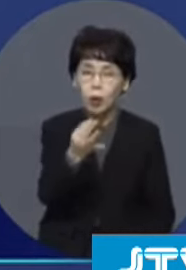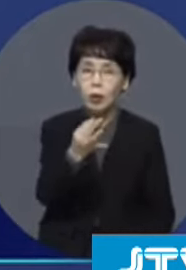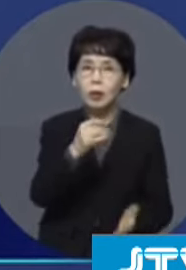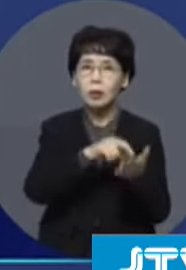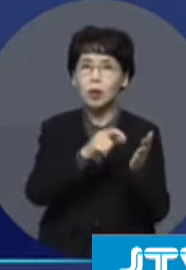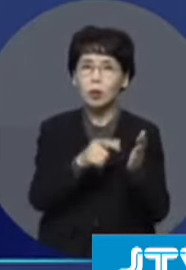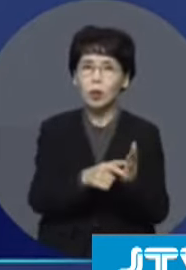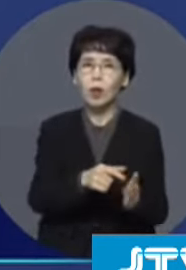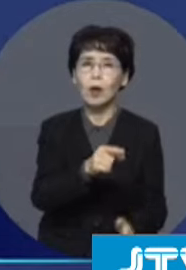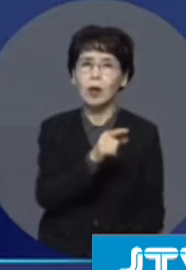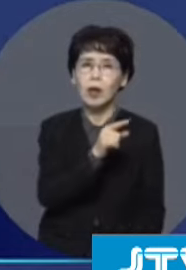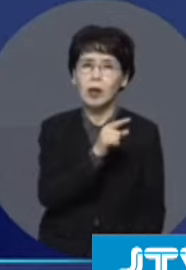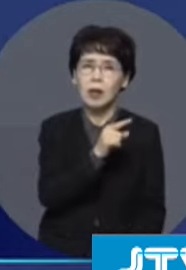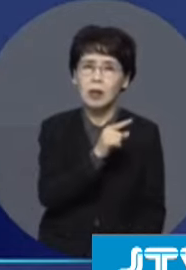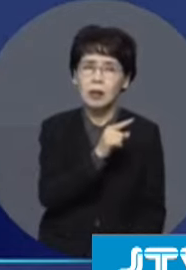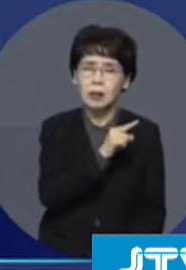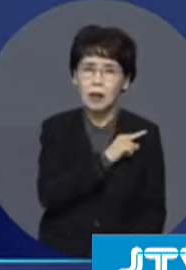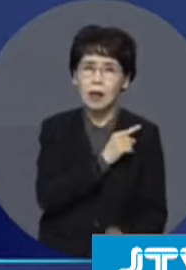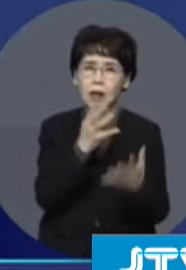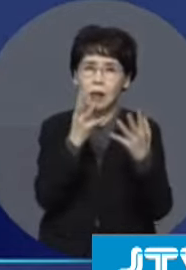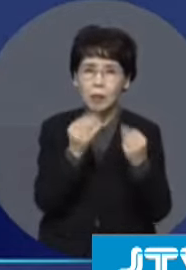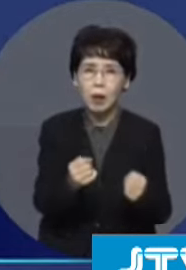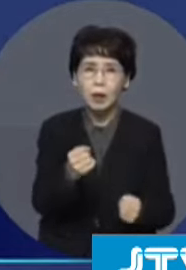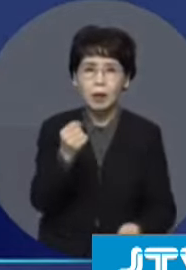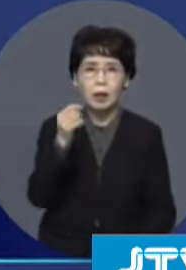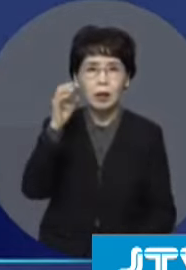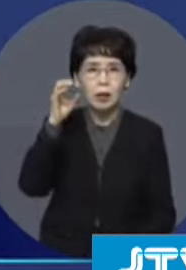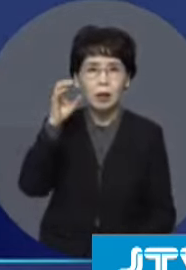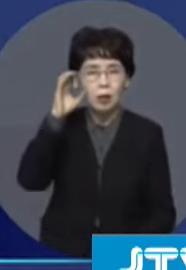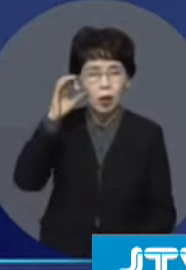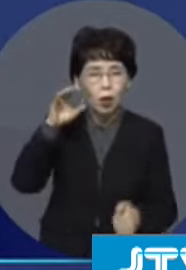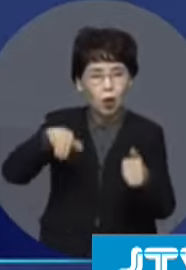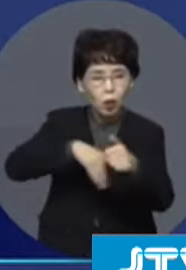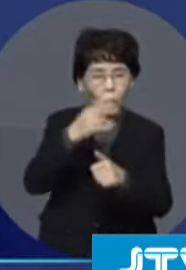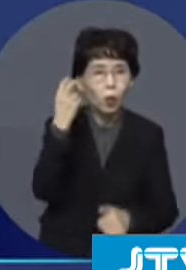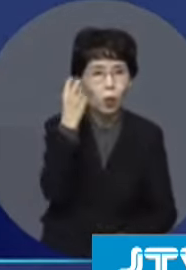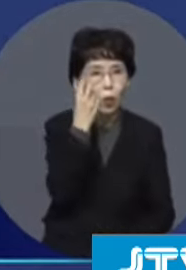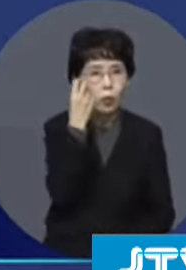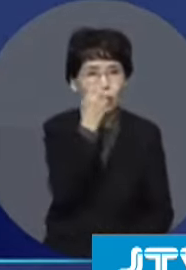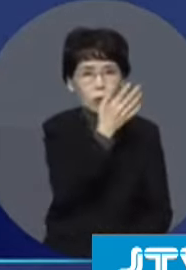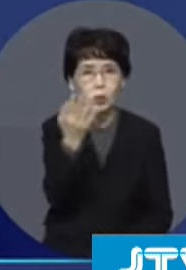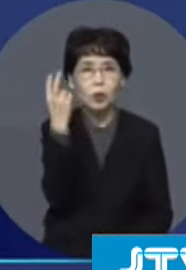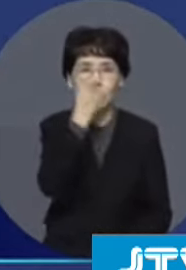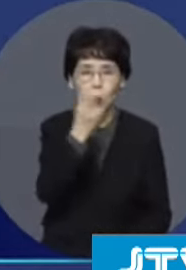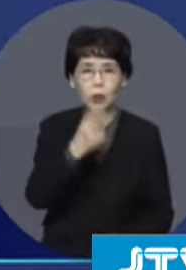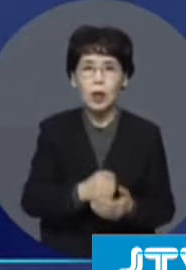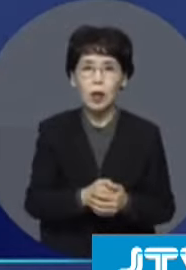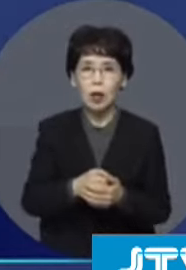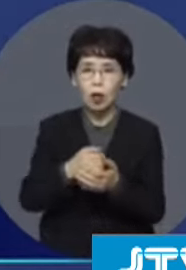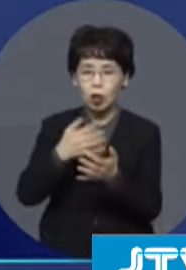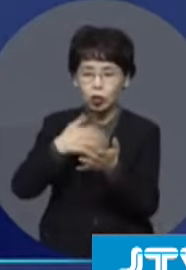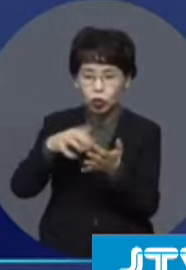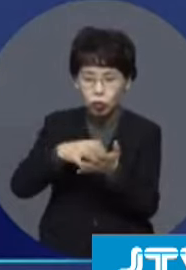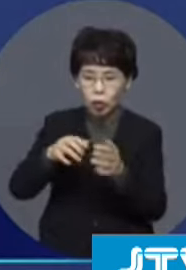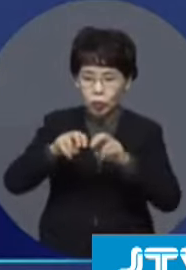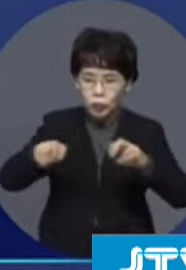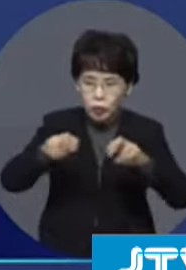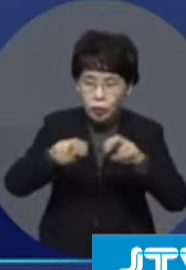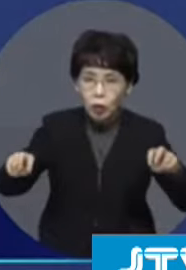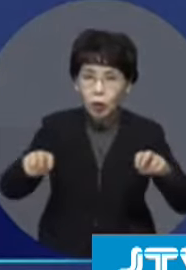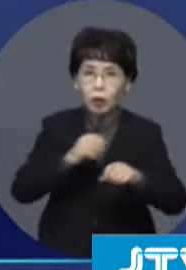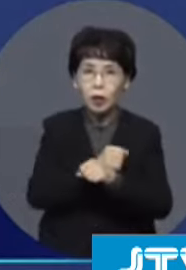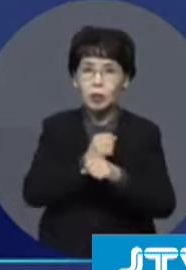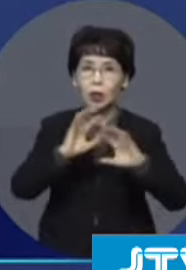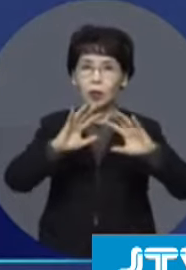가장 방대한 여론조사 FGI 수리 분석을 통해서 국회가 결정할 수 있는